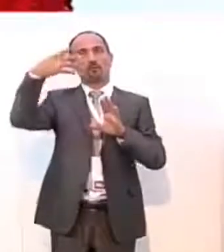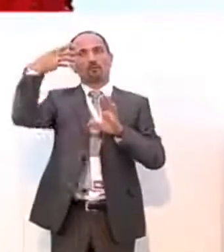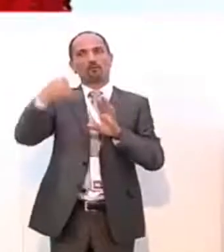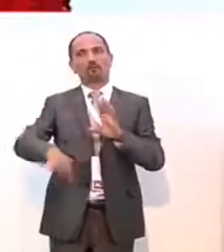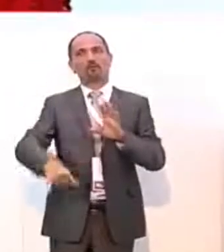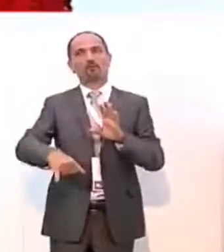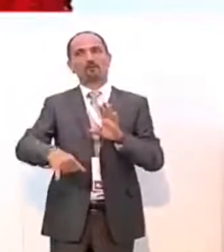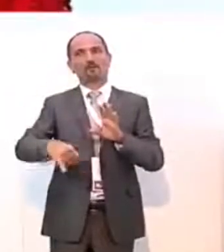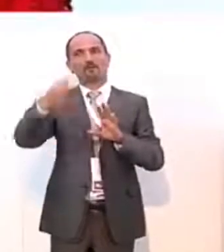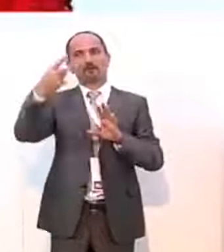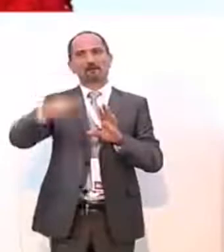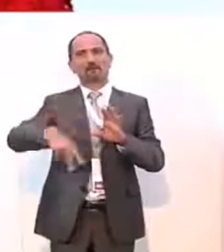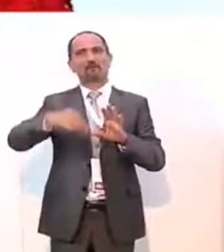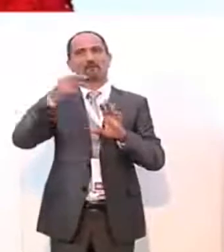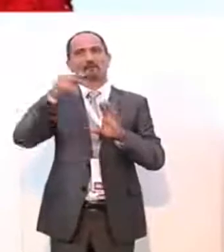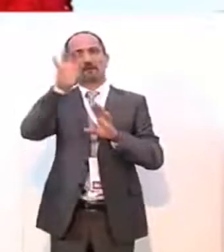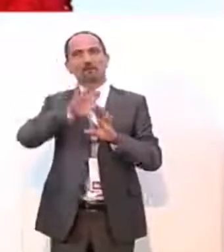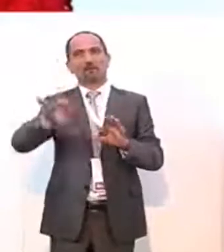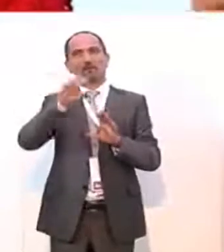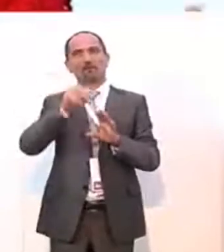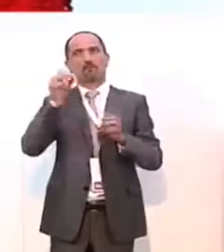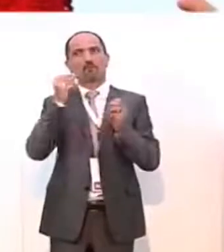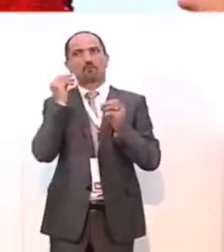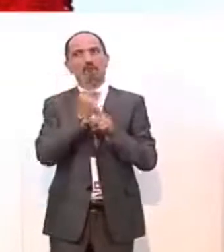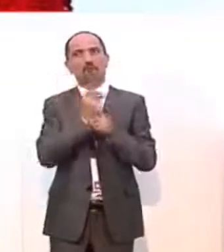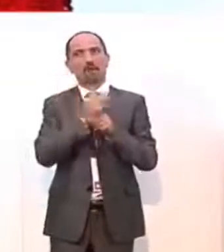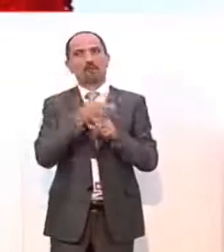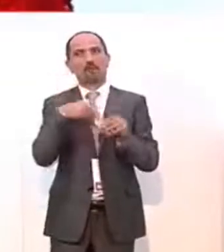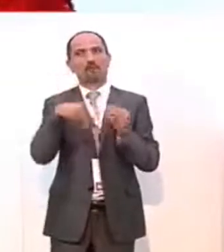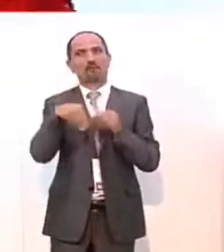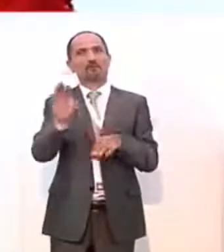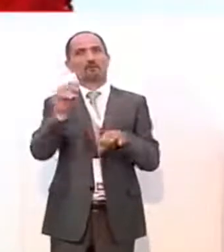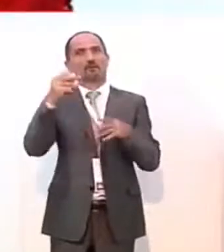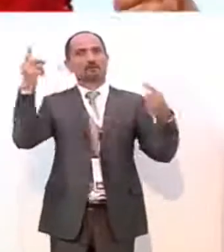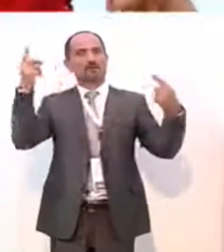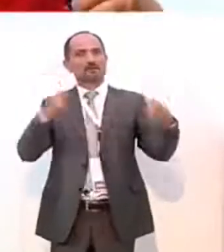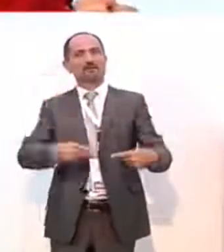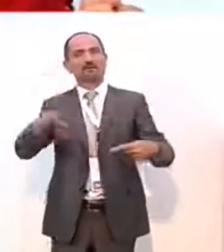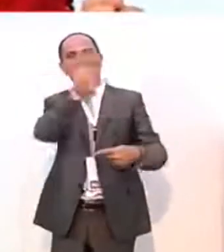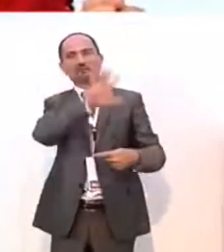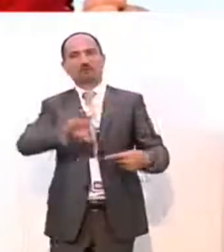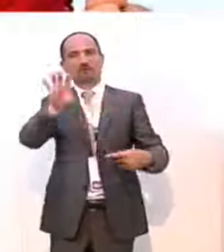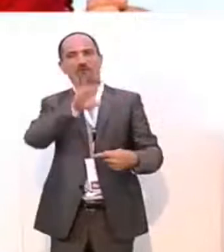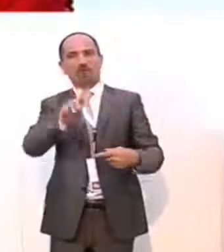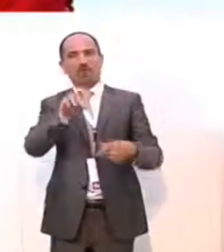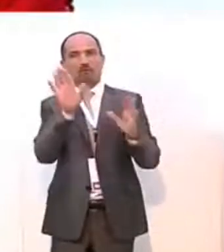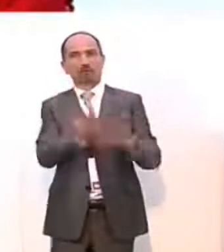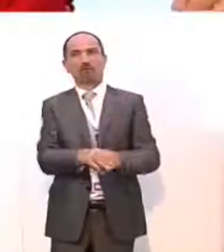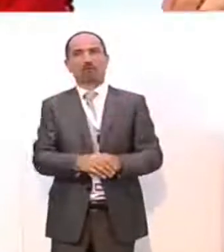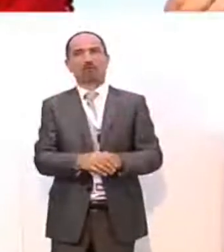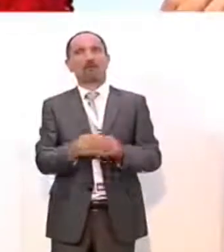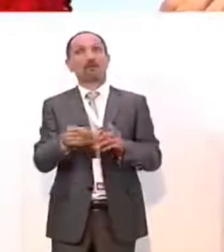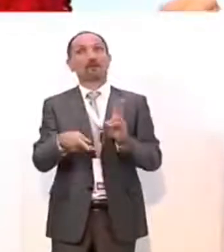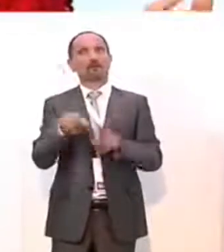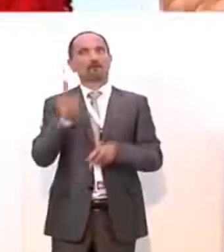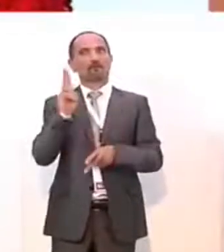graduatoria in Europa. Quindi il problema è che dobbiamo lanciare una vera sfida su questo fronte, non ci possiamo accontentare.